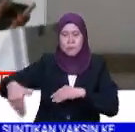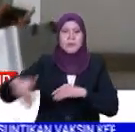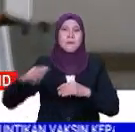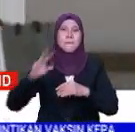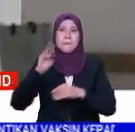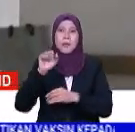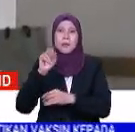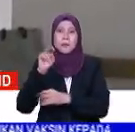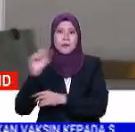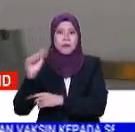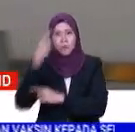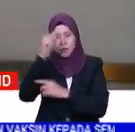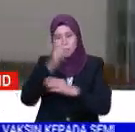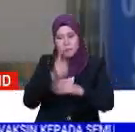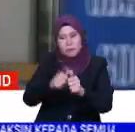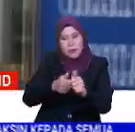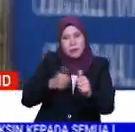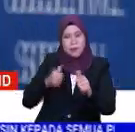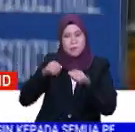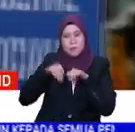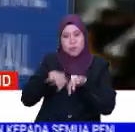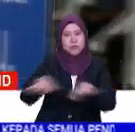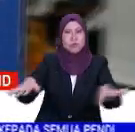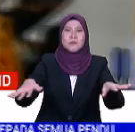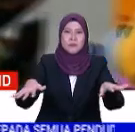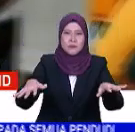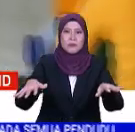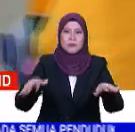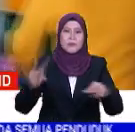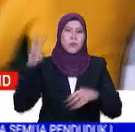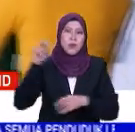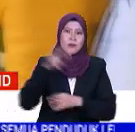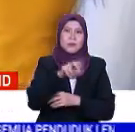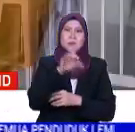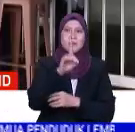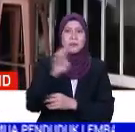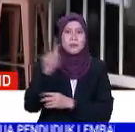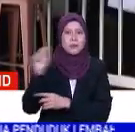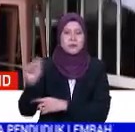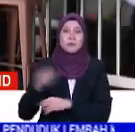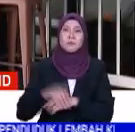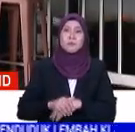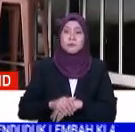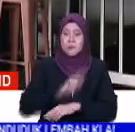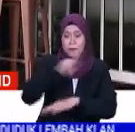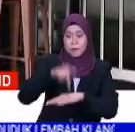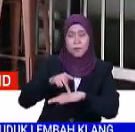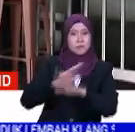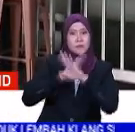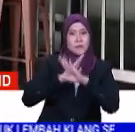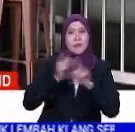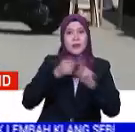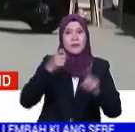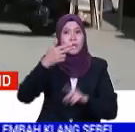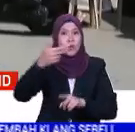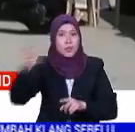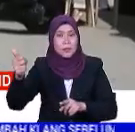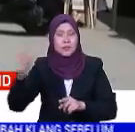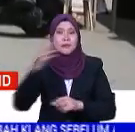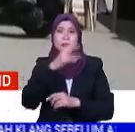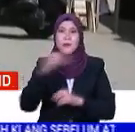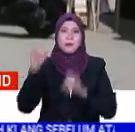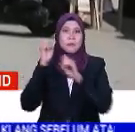membendung penularan varian Delta COVID-19. Sebelum ini, Filipina telah melarang kemasukan pengunjung dari Indonesia